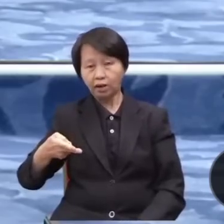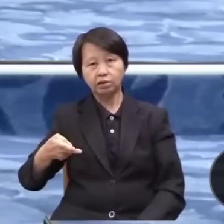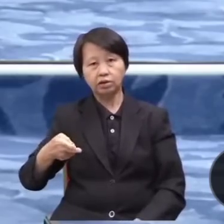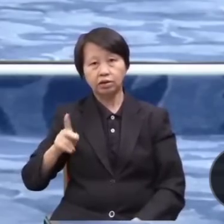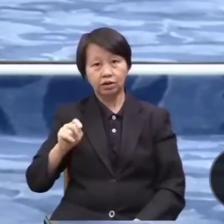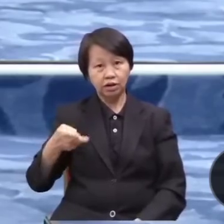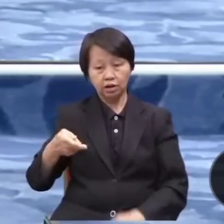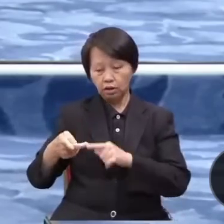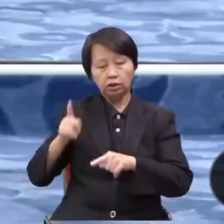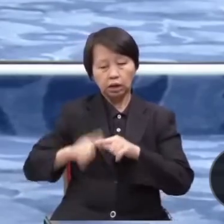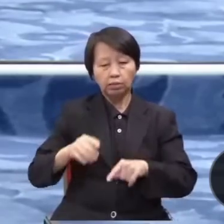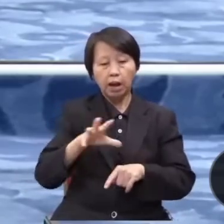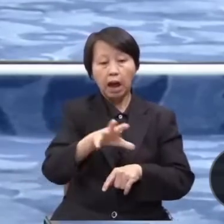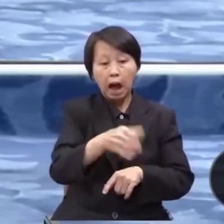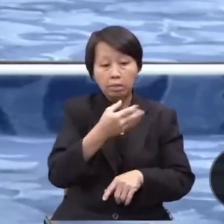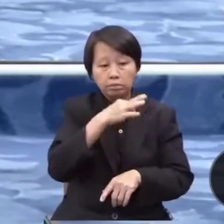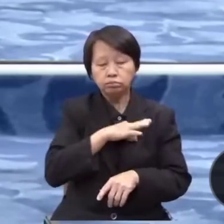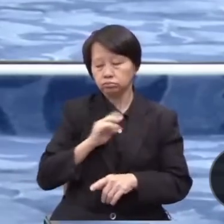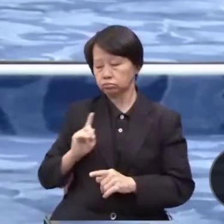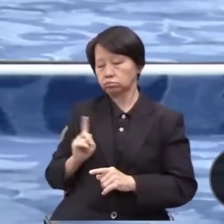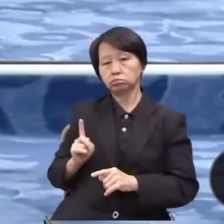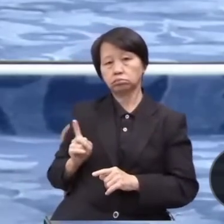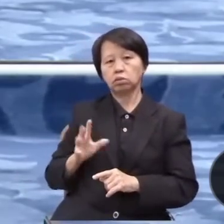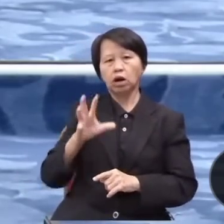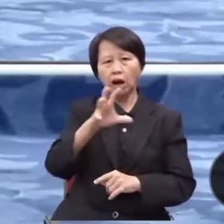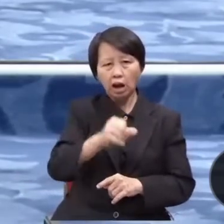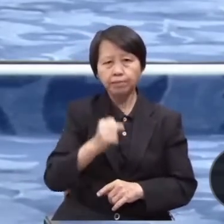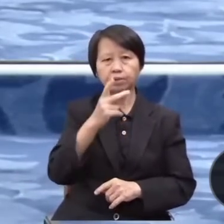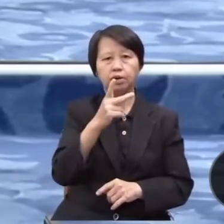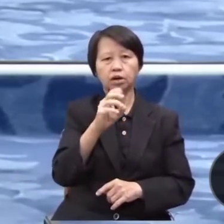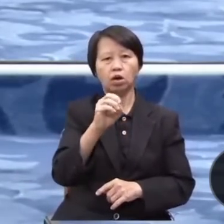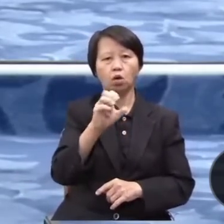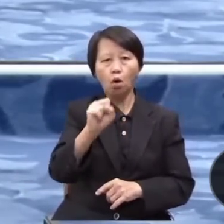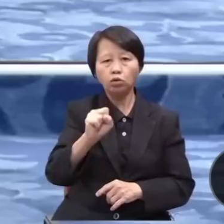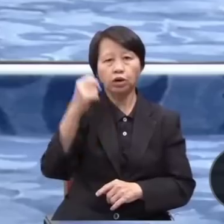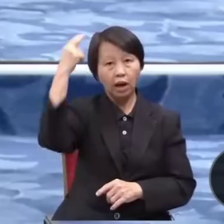Cuma ambil kira kos haji.